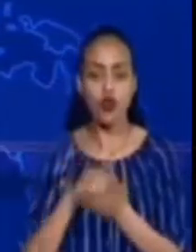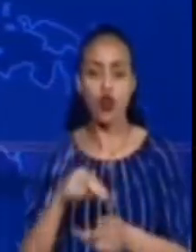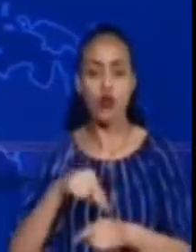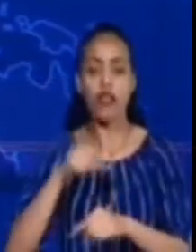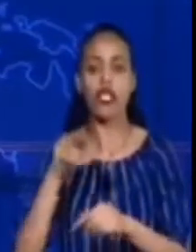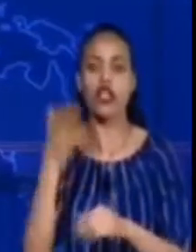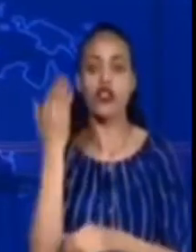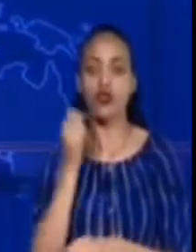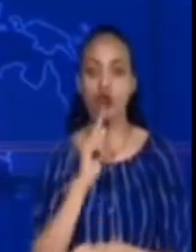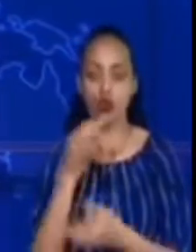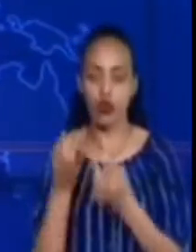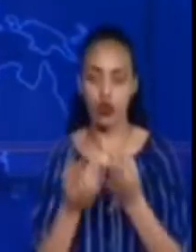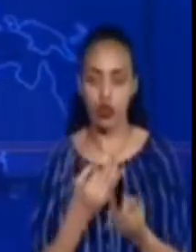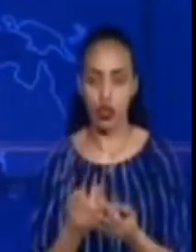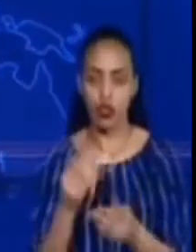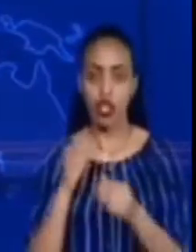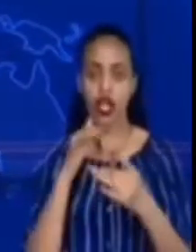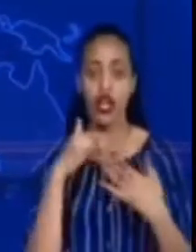ስሙ ብቻ